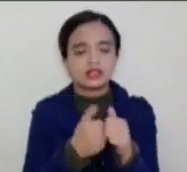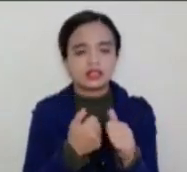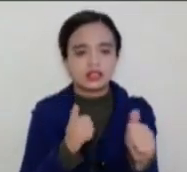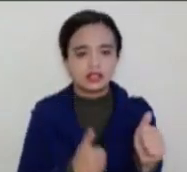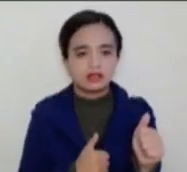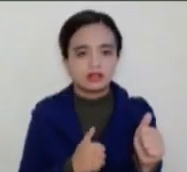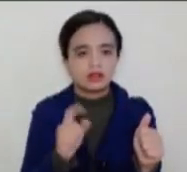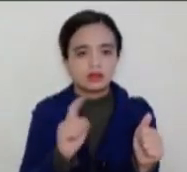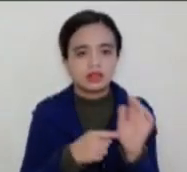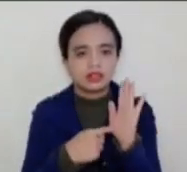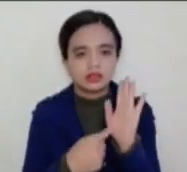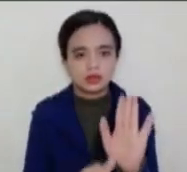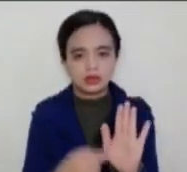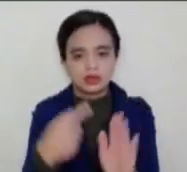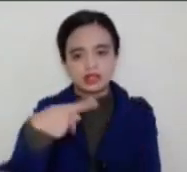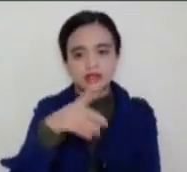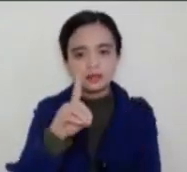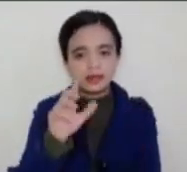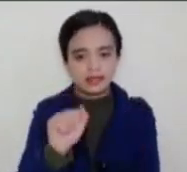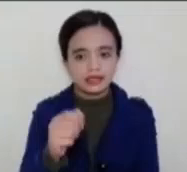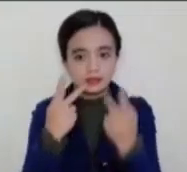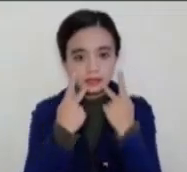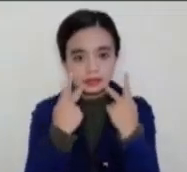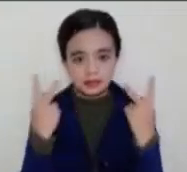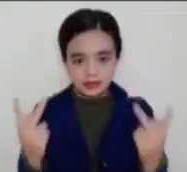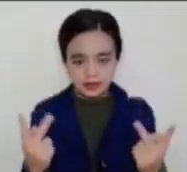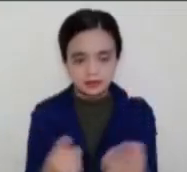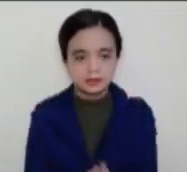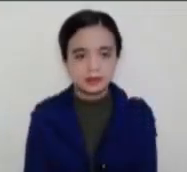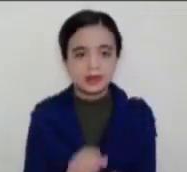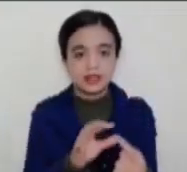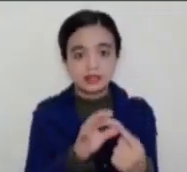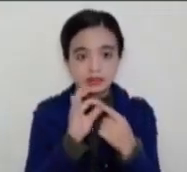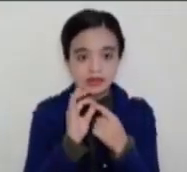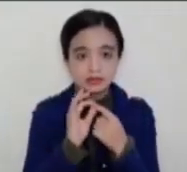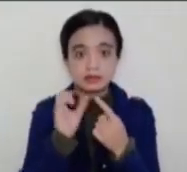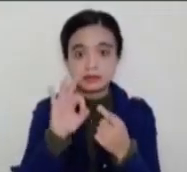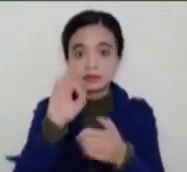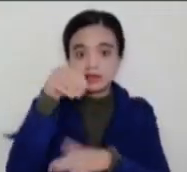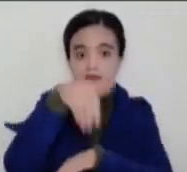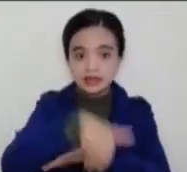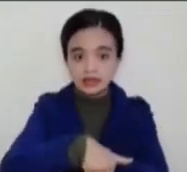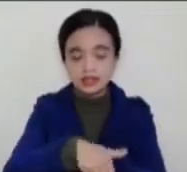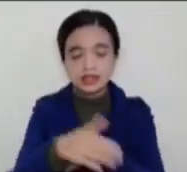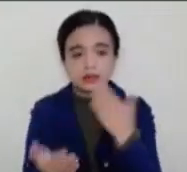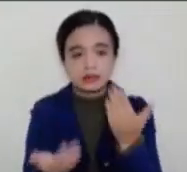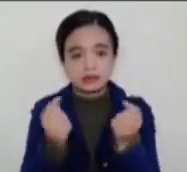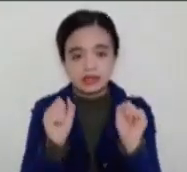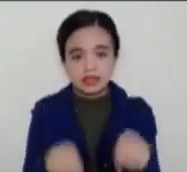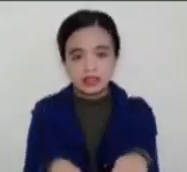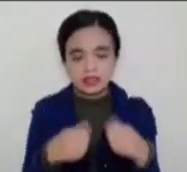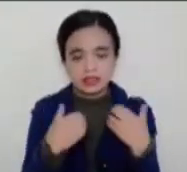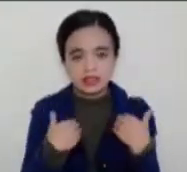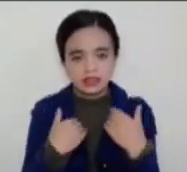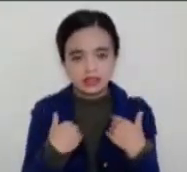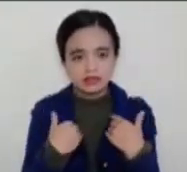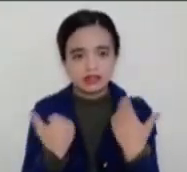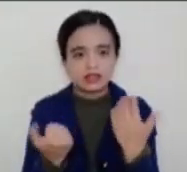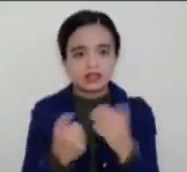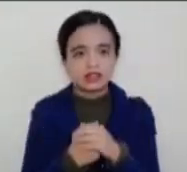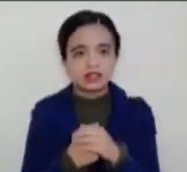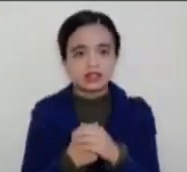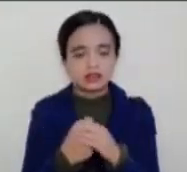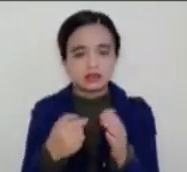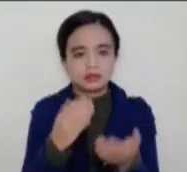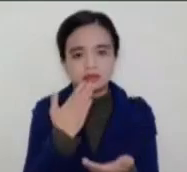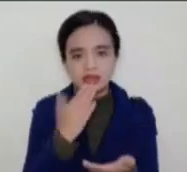of affection sa public places. Especially pag gabi na, maaaring may ma-attract na malignant na spirits ngayong ghost